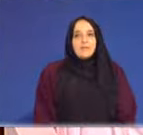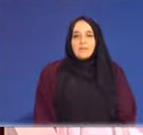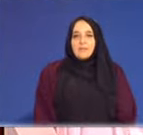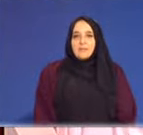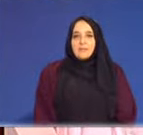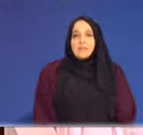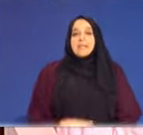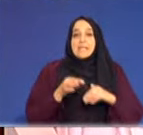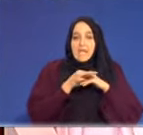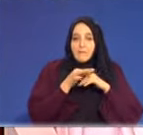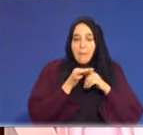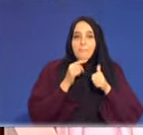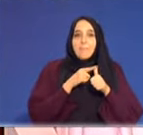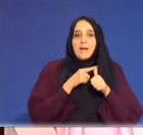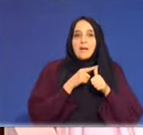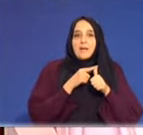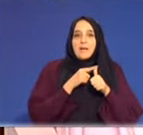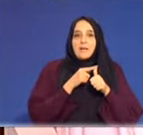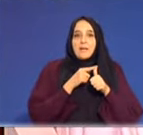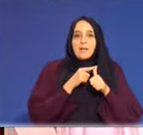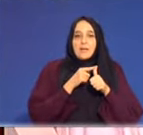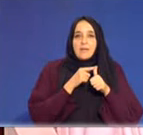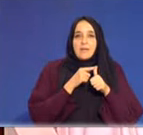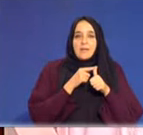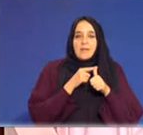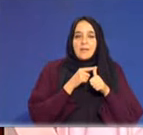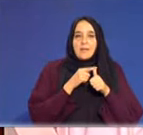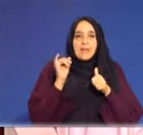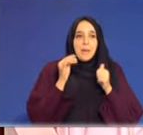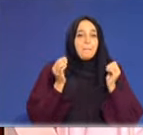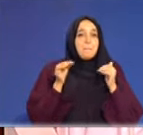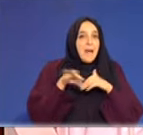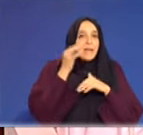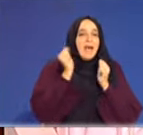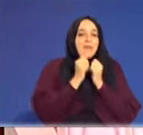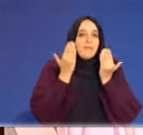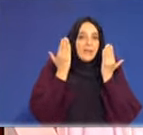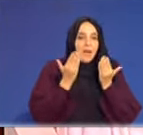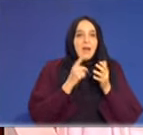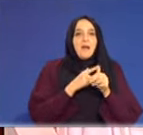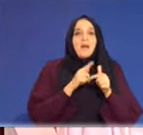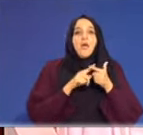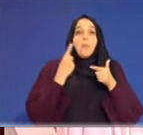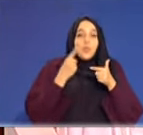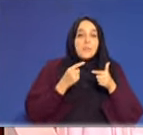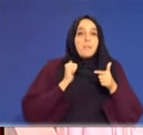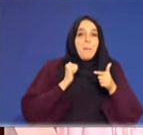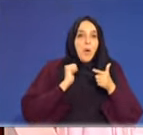خلى زوجته اللي تزوجها بالفاتحه. ها وخلى يماه